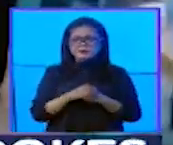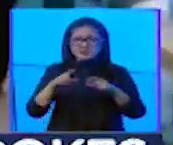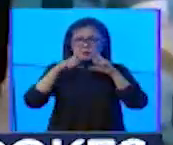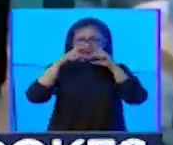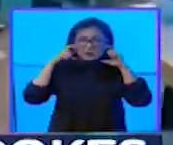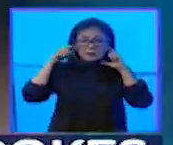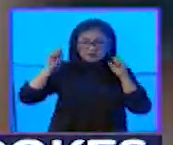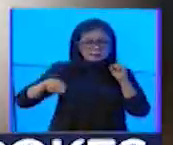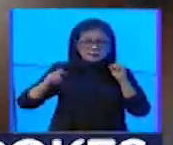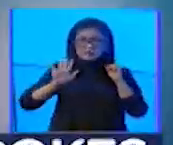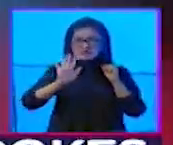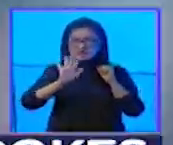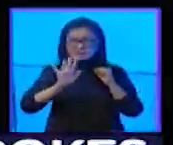masker.